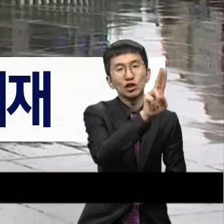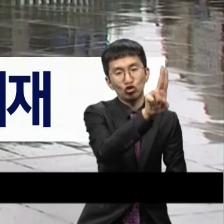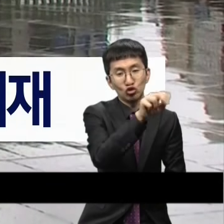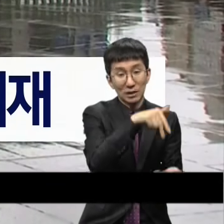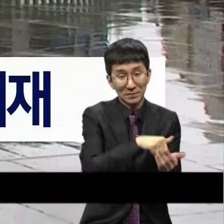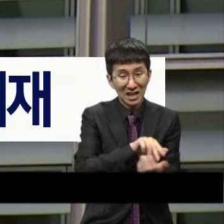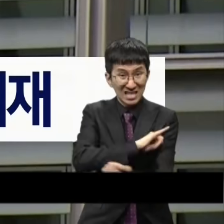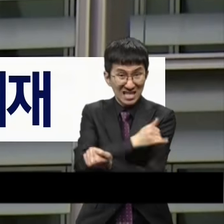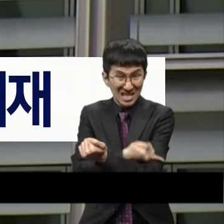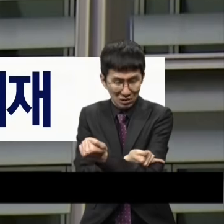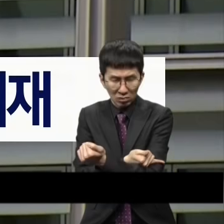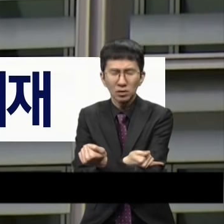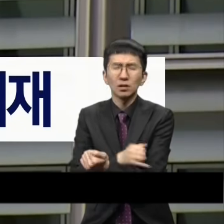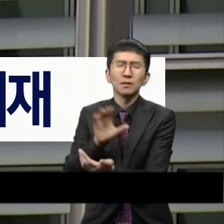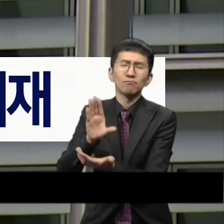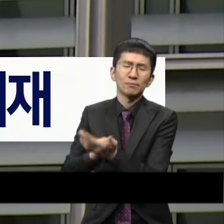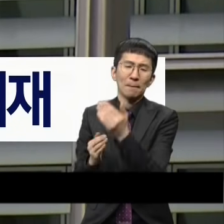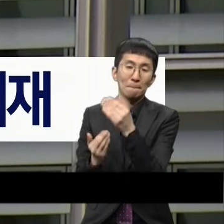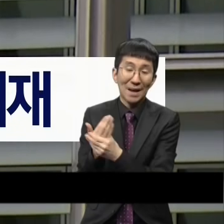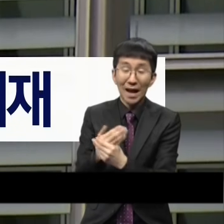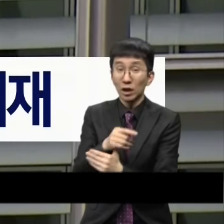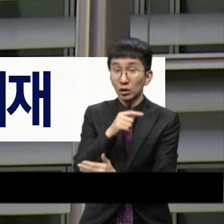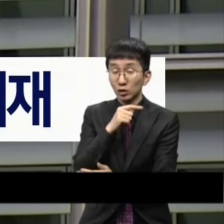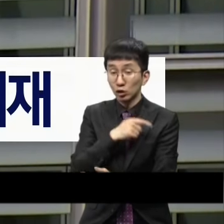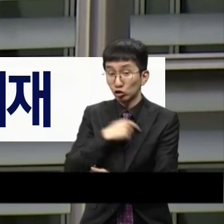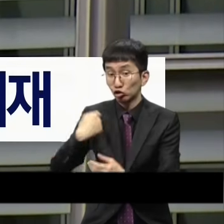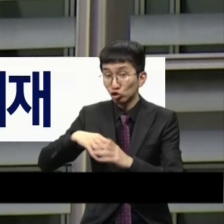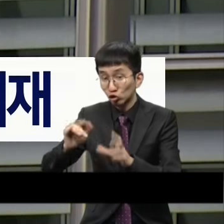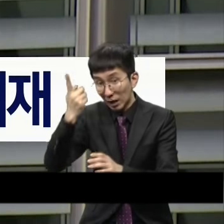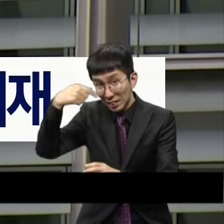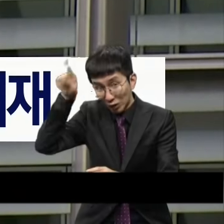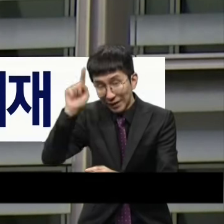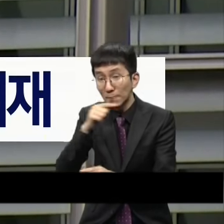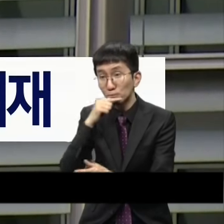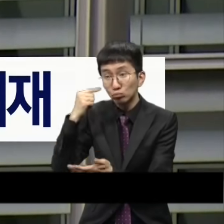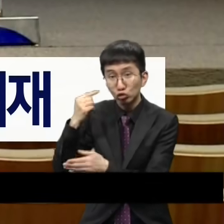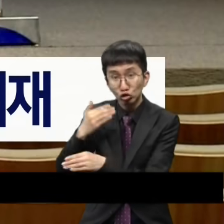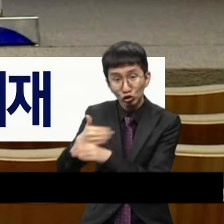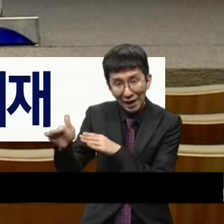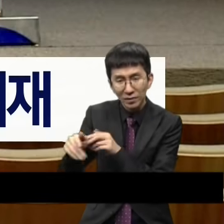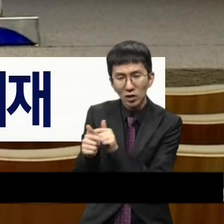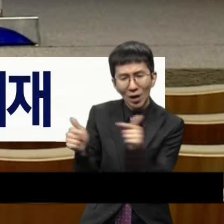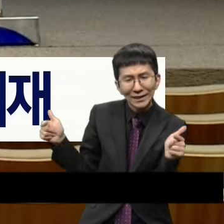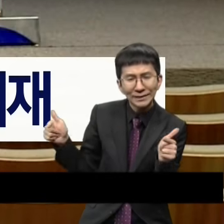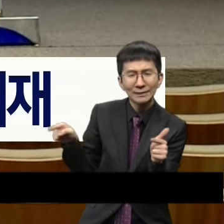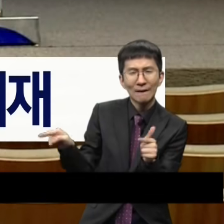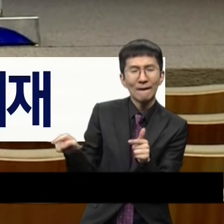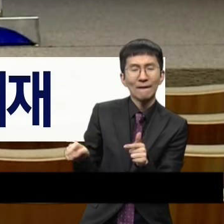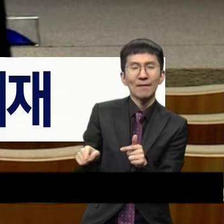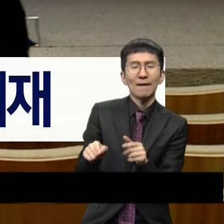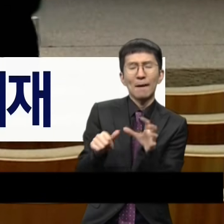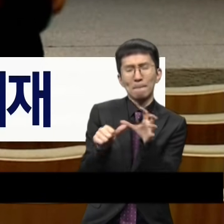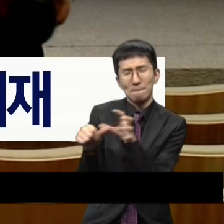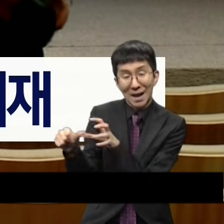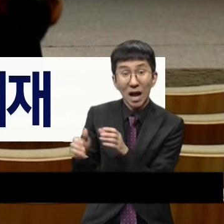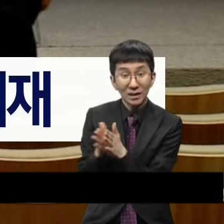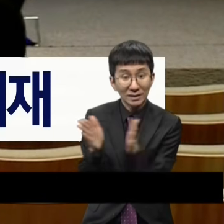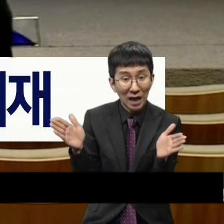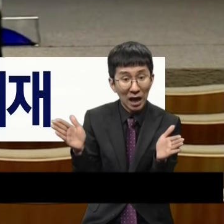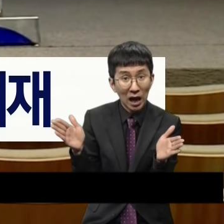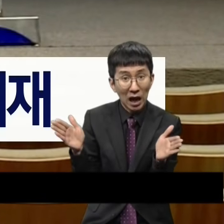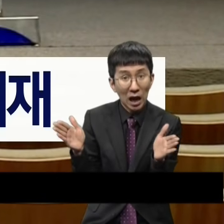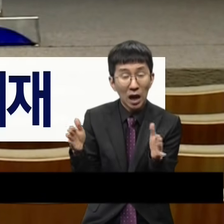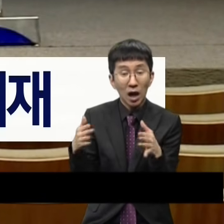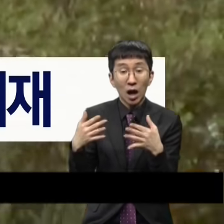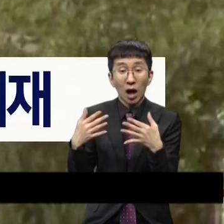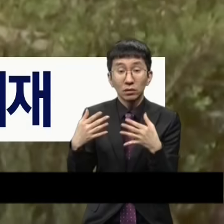이유로 중국과 러시아, 북한 등 6개 나라의 관리 11명과 4개 단체를 제재했습니다. EU 내 자산이 동결되고